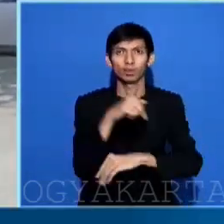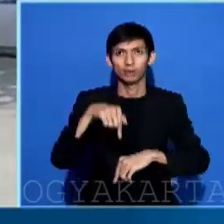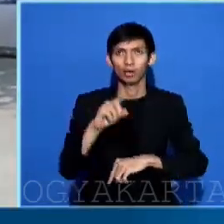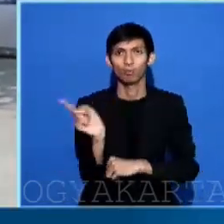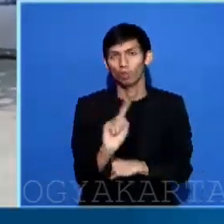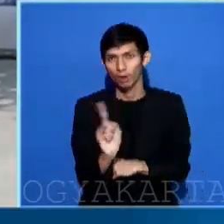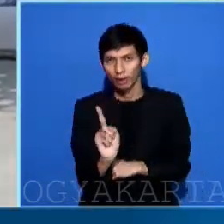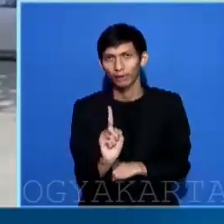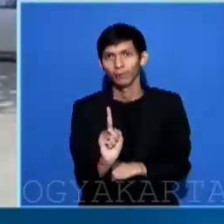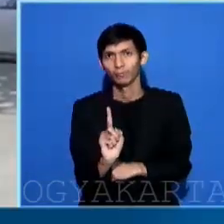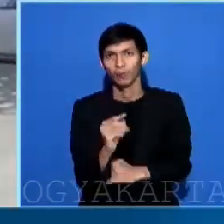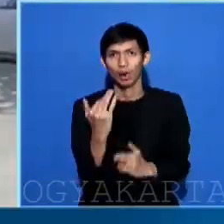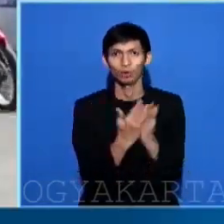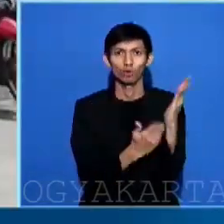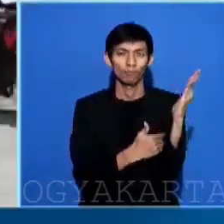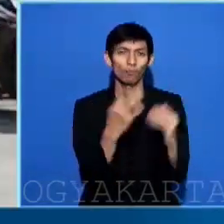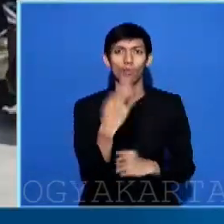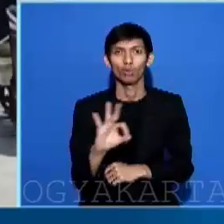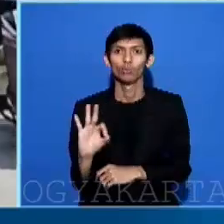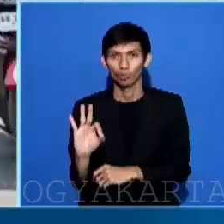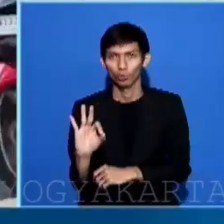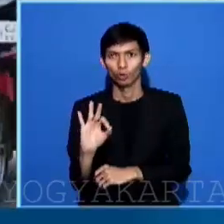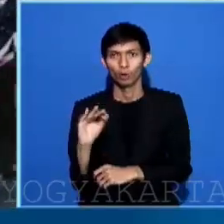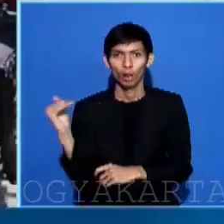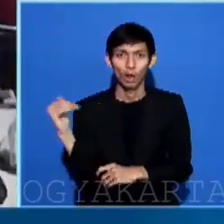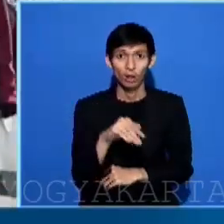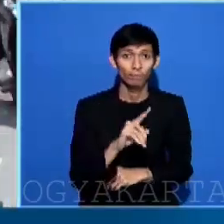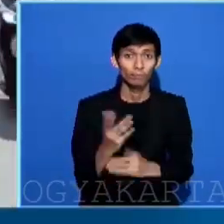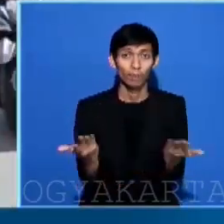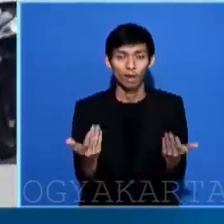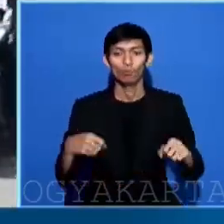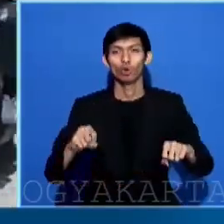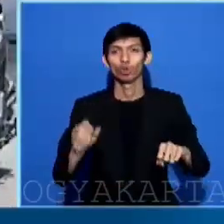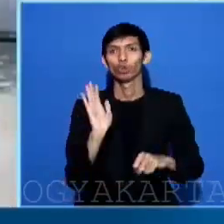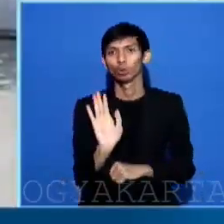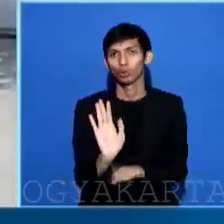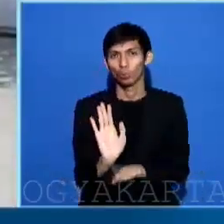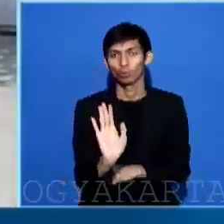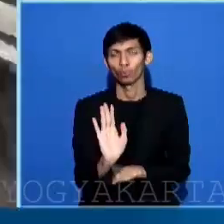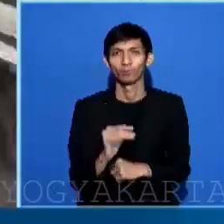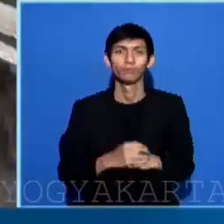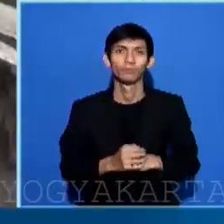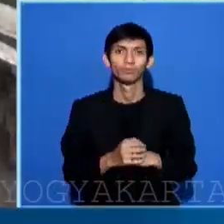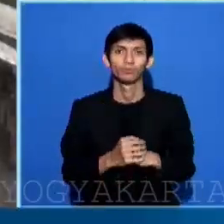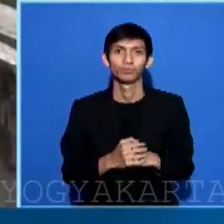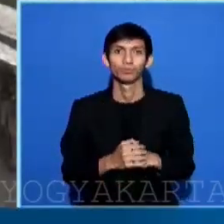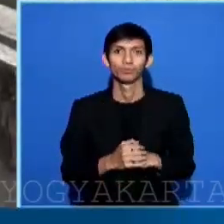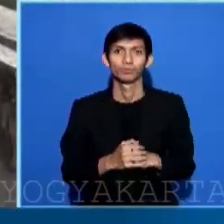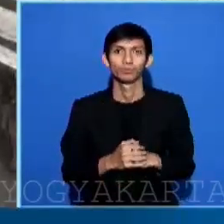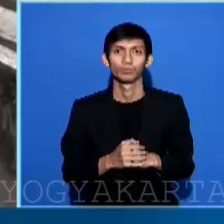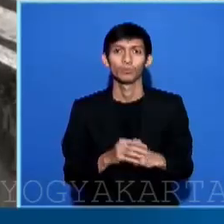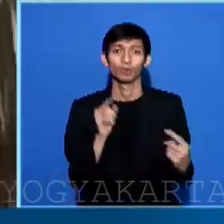Dan ketentuan baru ini, hanya kendaraan roda 2 saja yang diperbolehkan melintas di atas jembatan bendungan. Selain bertujuan